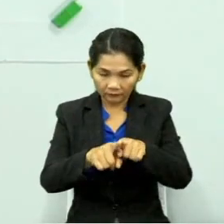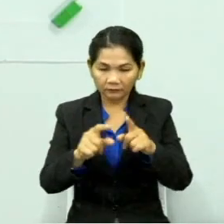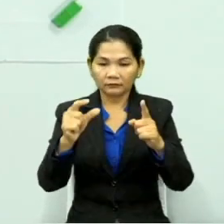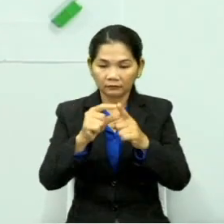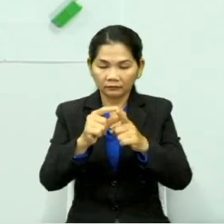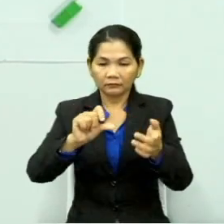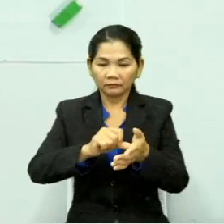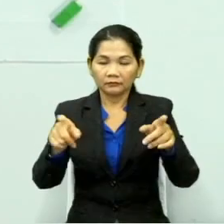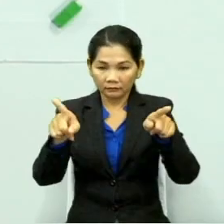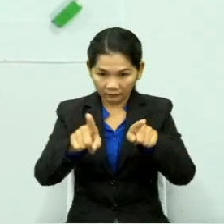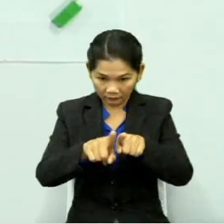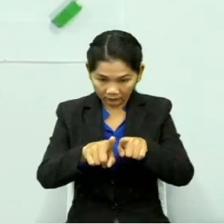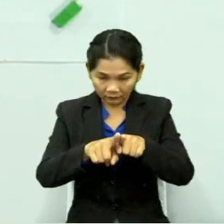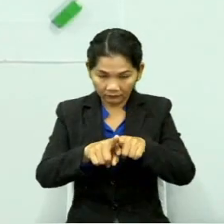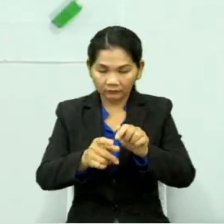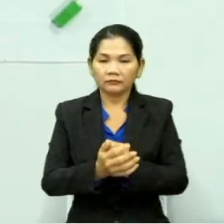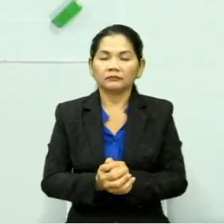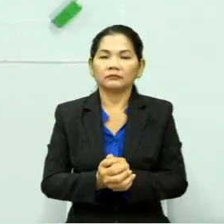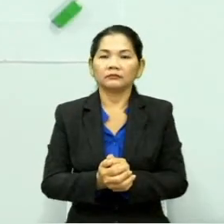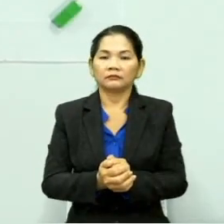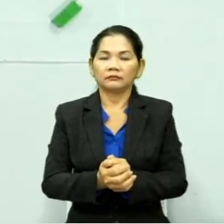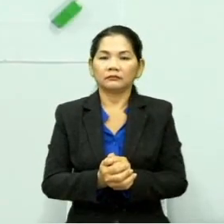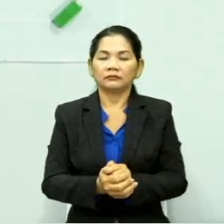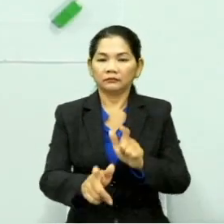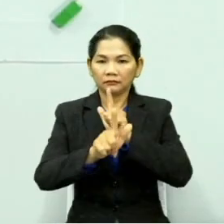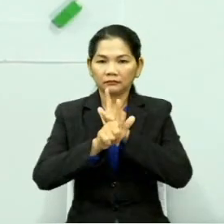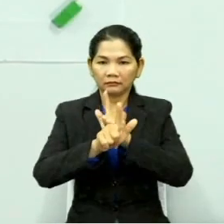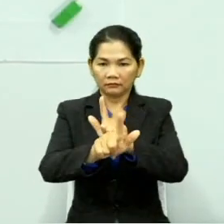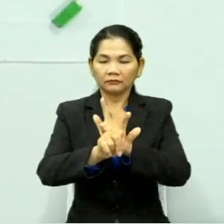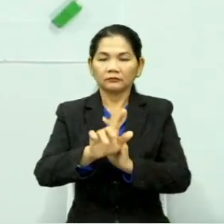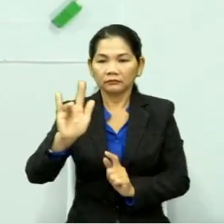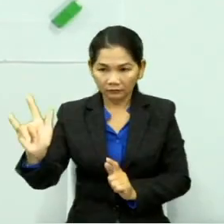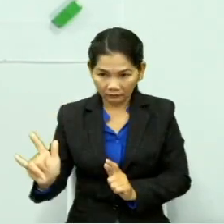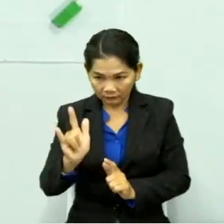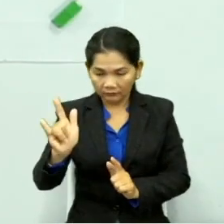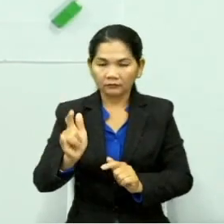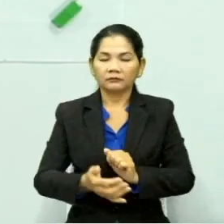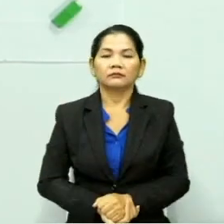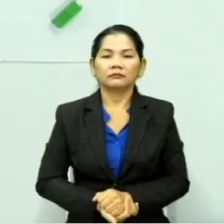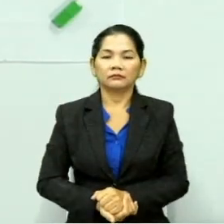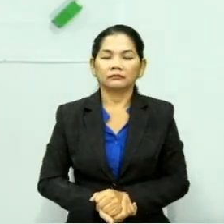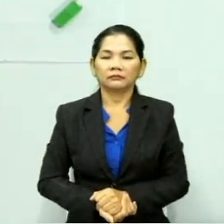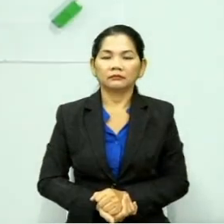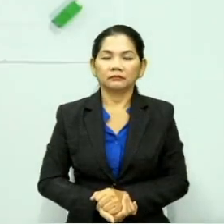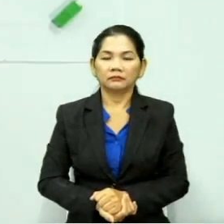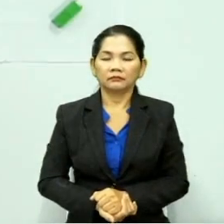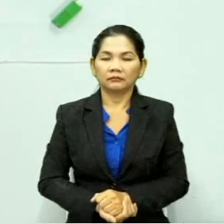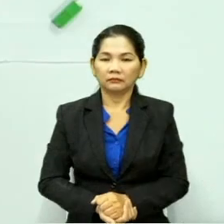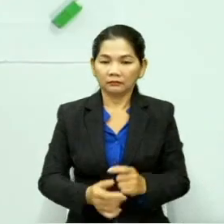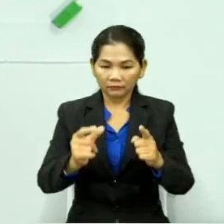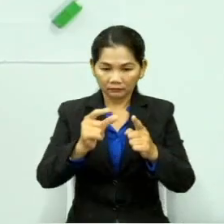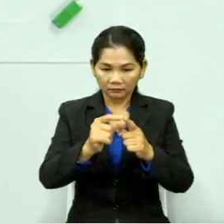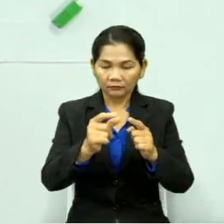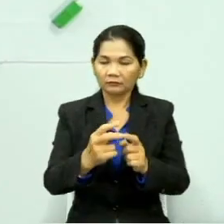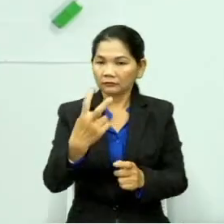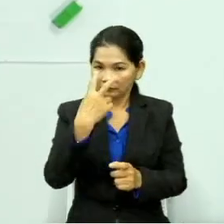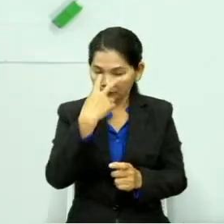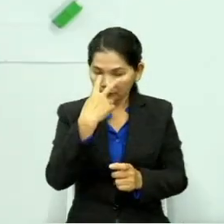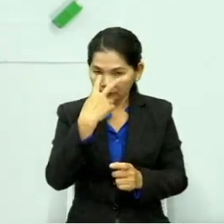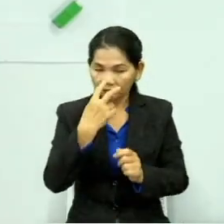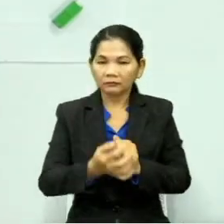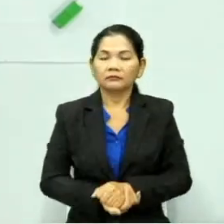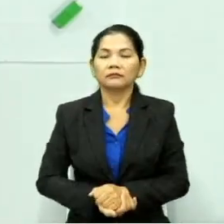ná đà miên này chà đổi khní hai ác trá chùm nước khní bàn chà lấy con mơ bịa nết ra